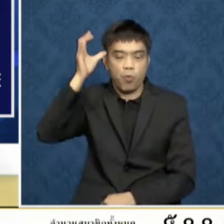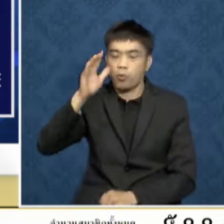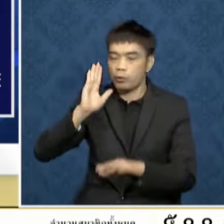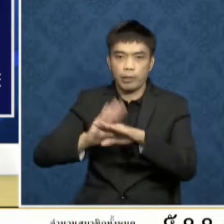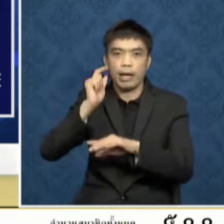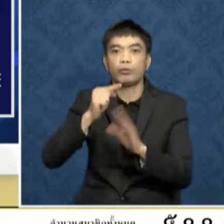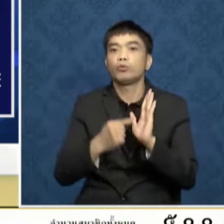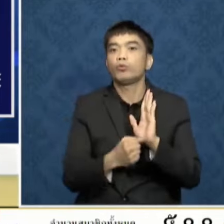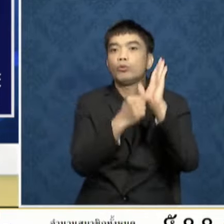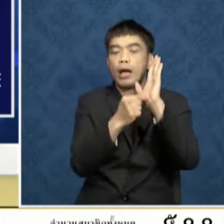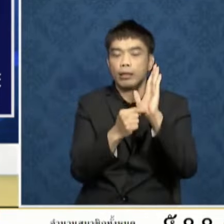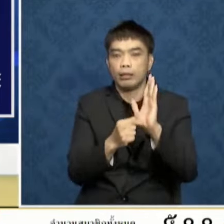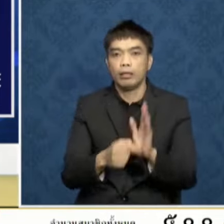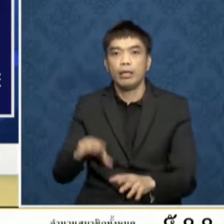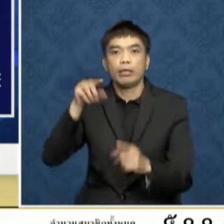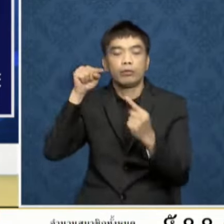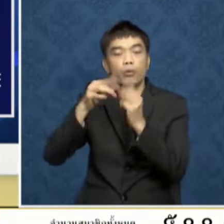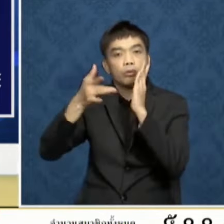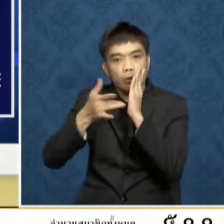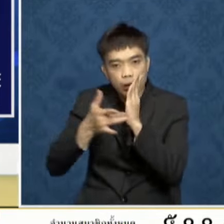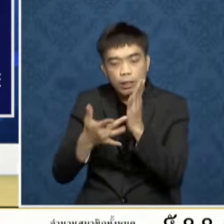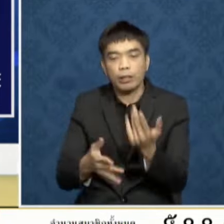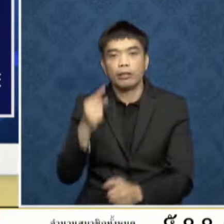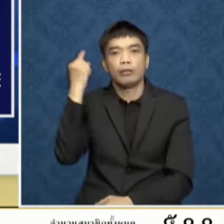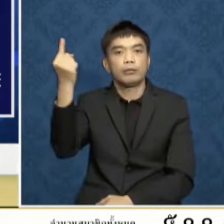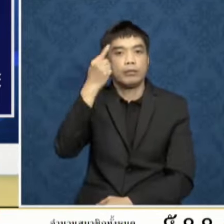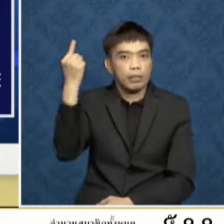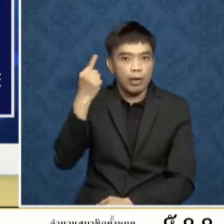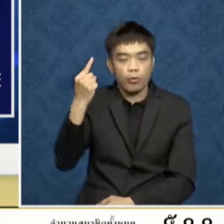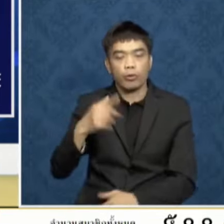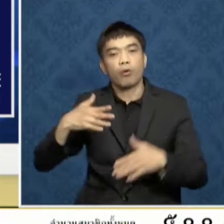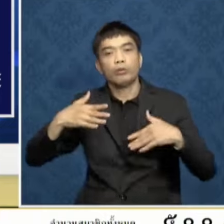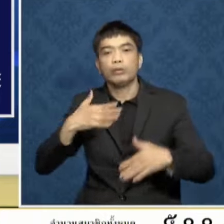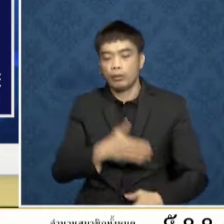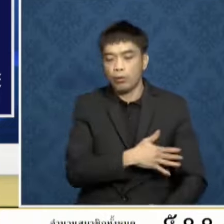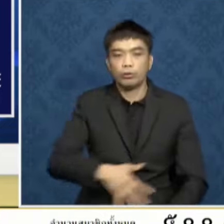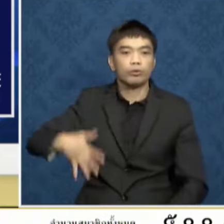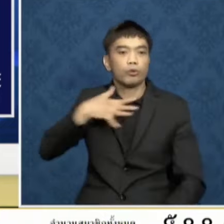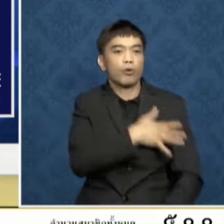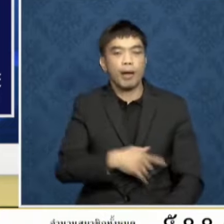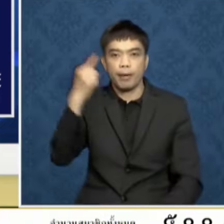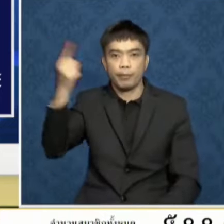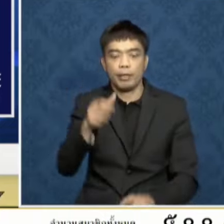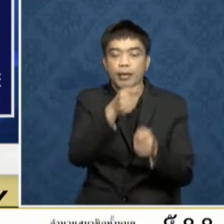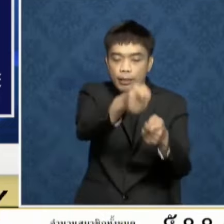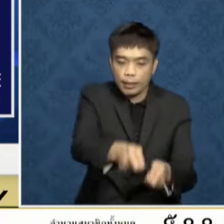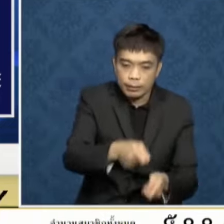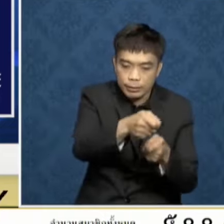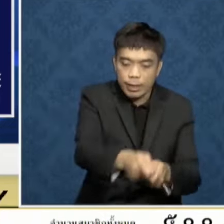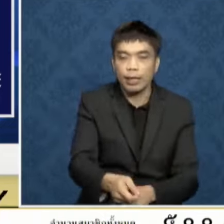เช่นอุตสาหกรรมสร้างสรรค์อุตสาหกรรมดิจิตอลอุตสาหกรรมท่องเที่ยวและการท่องเที่ยวเชสุขภาพอุตสาหกรรมเกษตรและอาหารและ